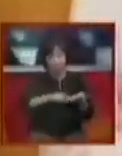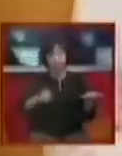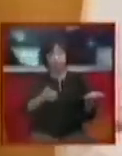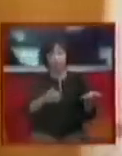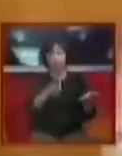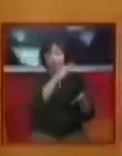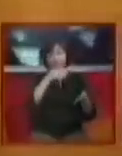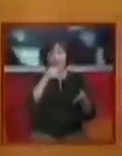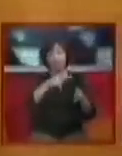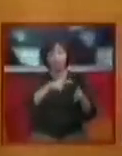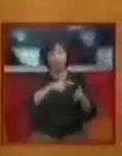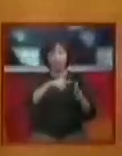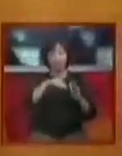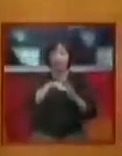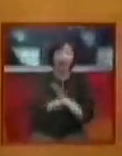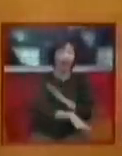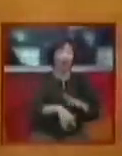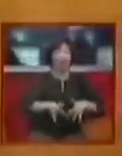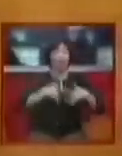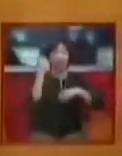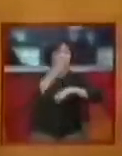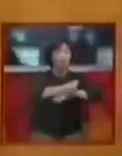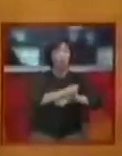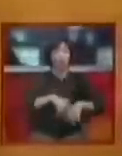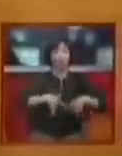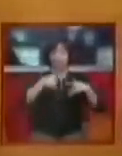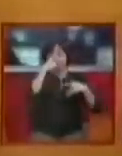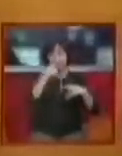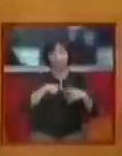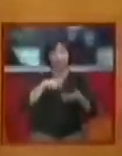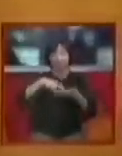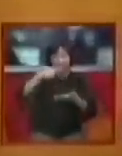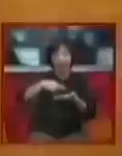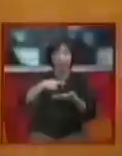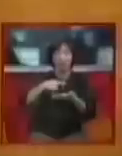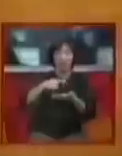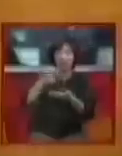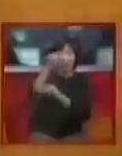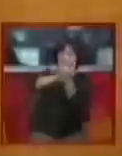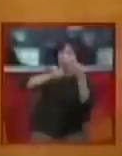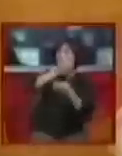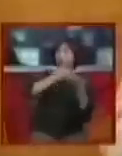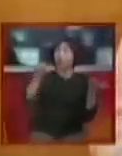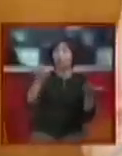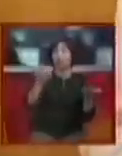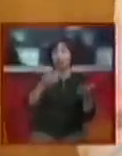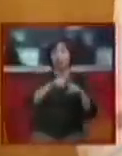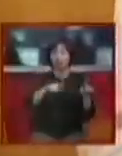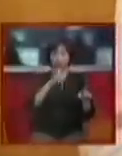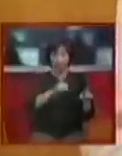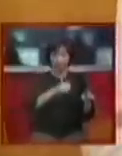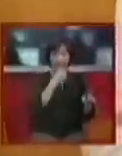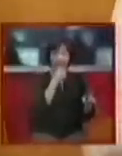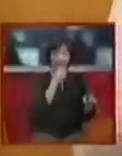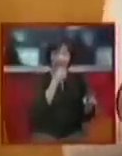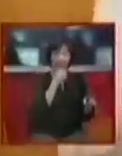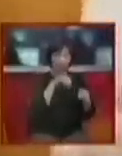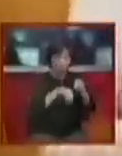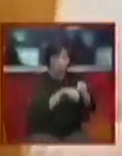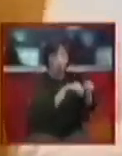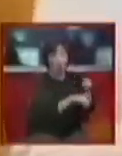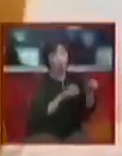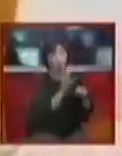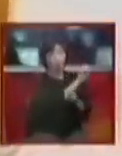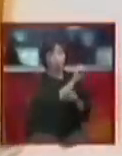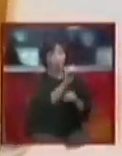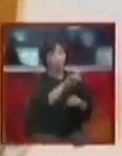sa utang dahil sa kakaangkat natin ng bigas. Kayong pwede naman palang pagyamanin ang ating sariling lupa. Forgive